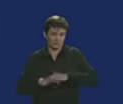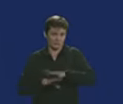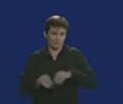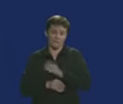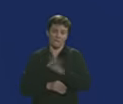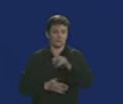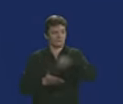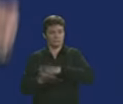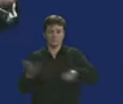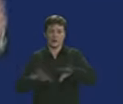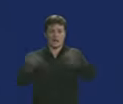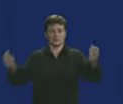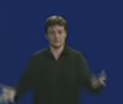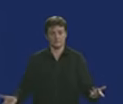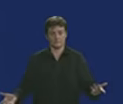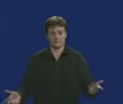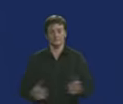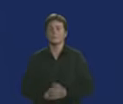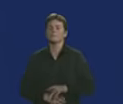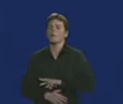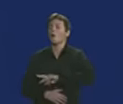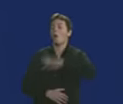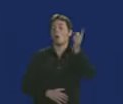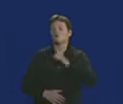France. Un autre jour,